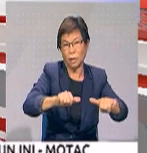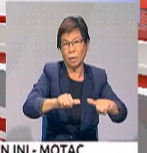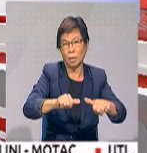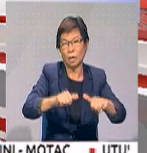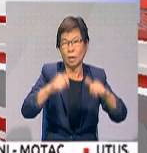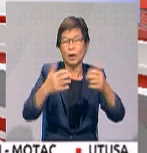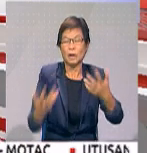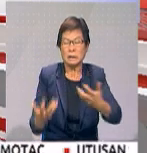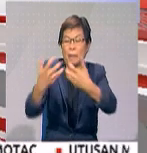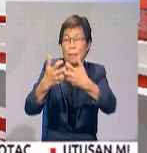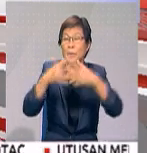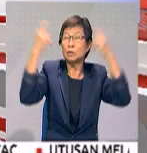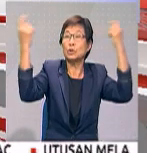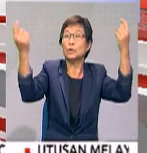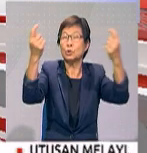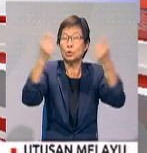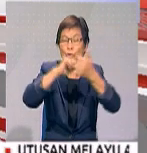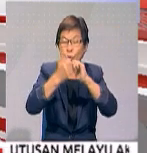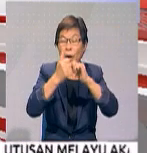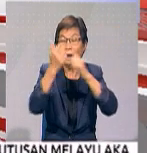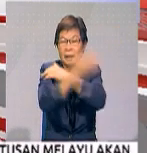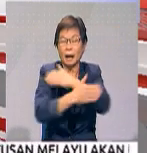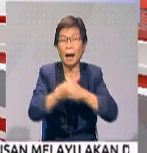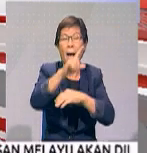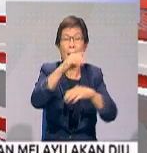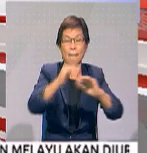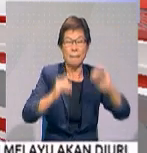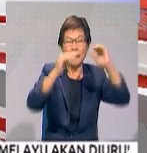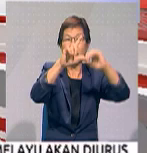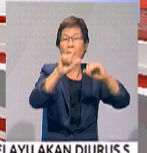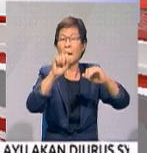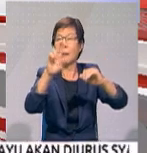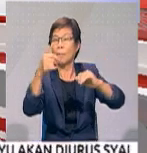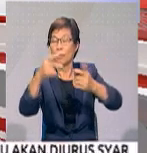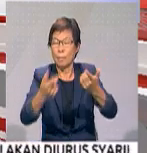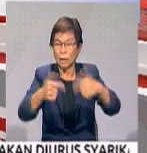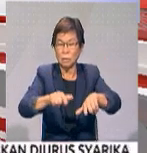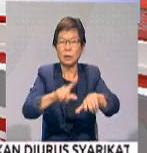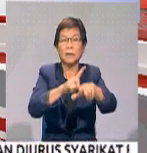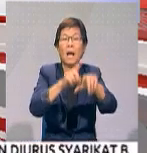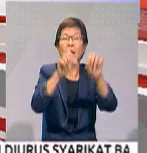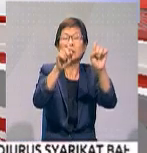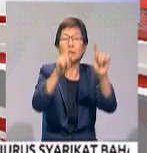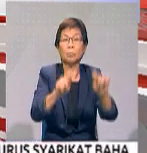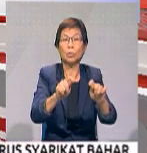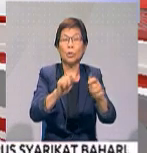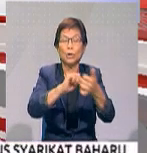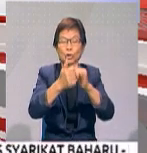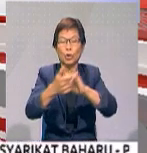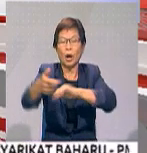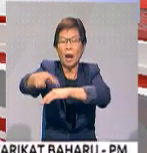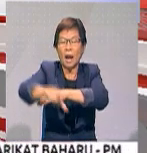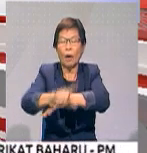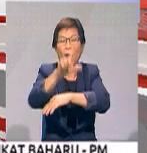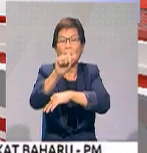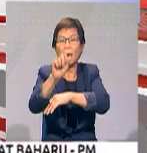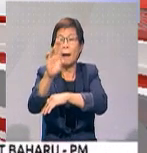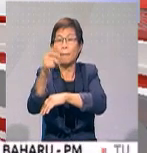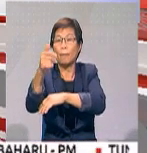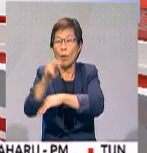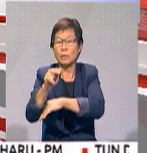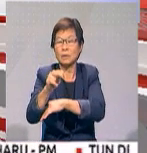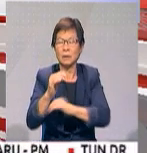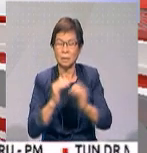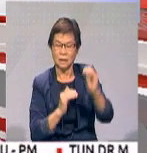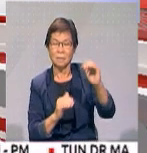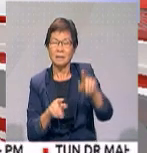bersempena Bulan Sukan Negara peringkat Labuan. Acara akan berlangsung Sabtu ini di Kompleks Sukan Laut Antarabangsa Labuan serentak